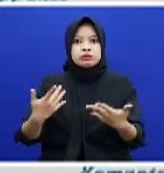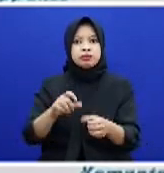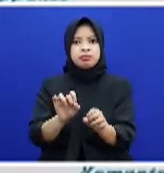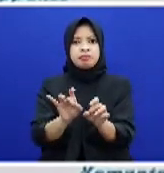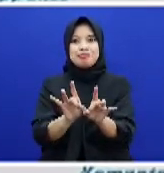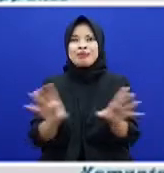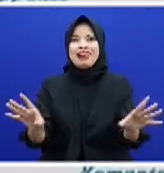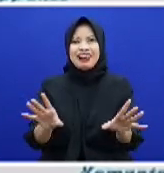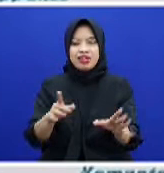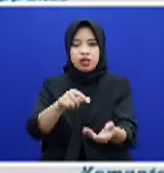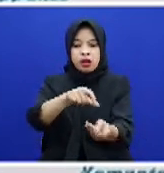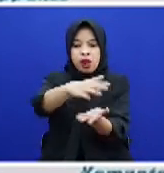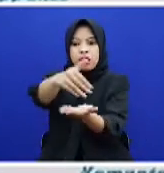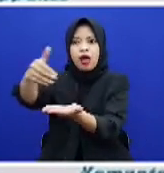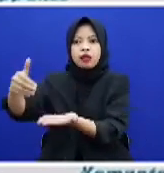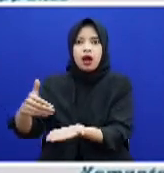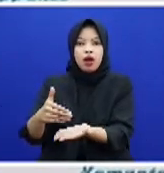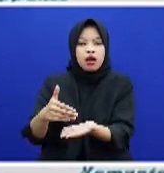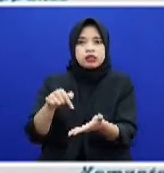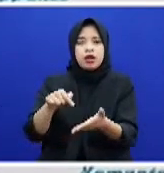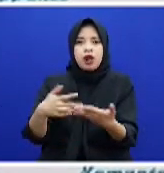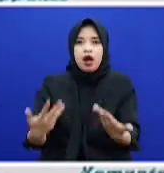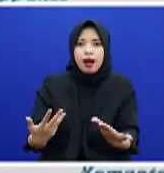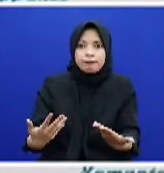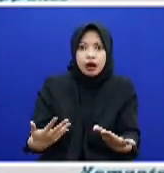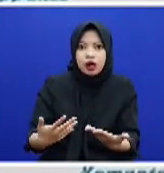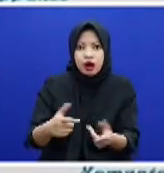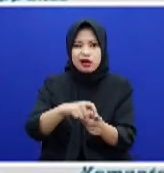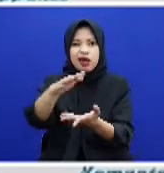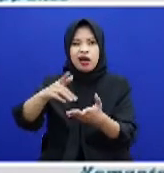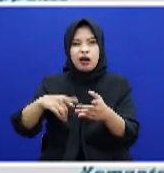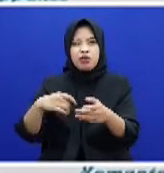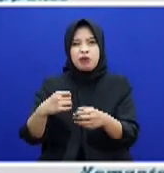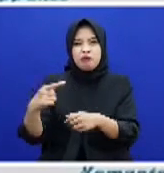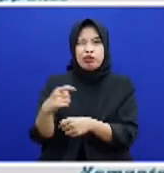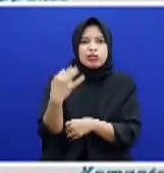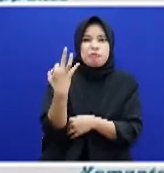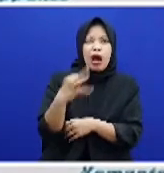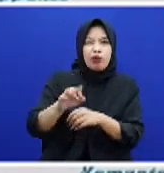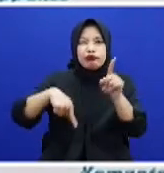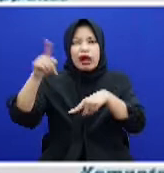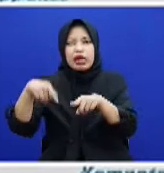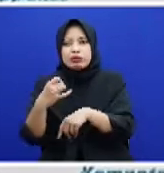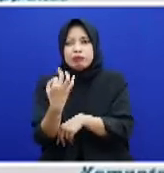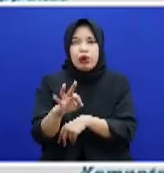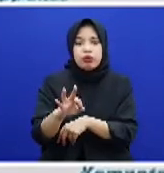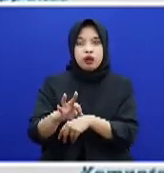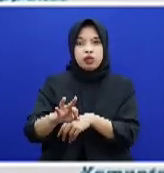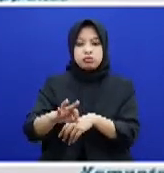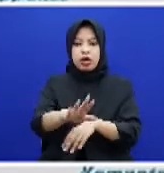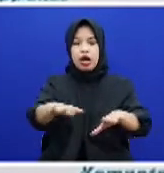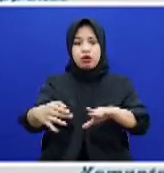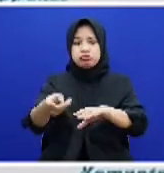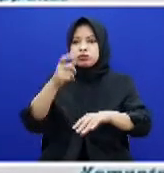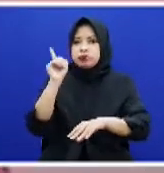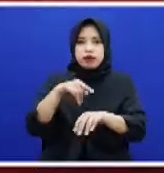bahwa terutama sekarang ini ya dengan jenis varian baru, rentan sekali anak-anak itu terpapar COVID. Kalau